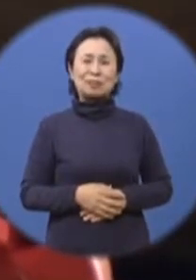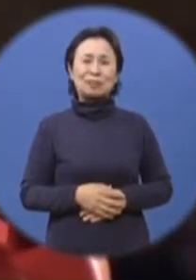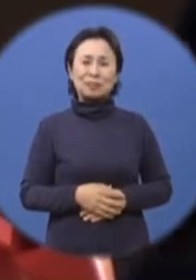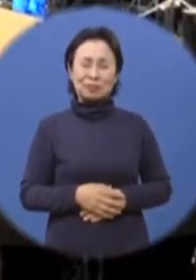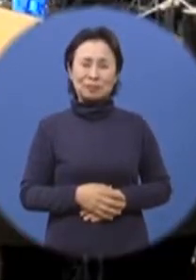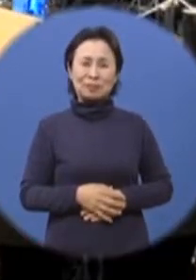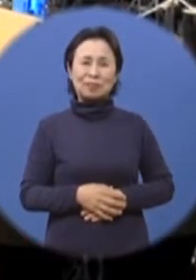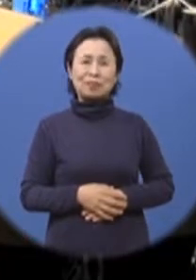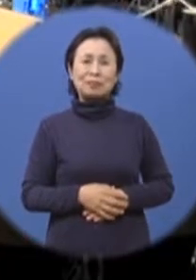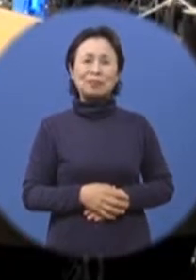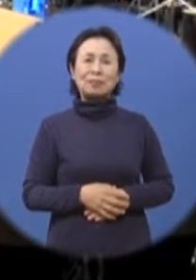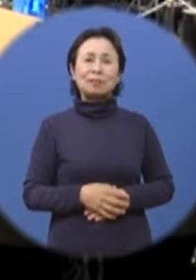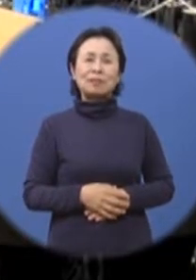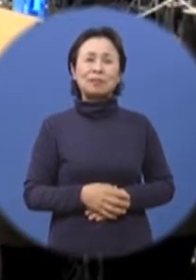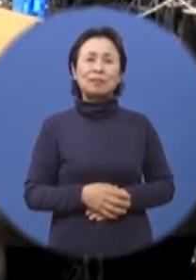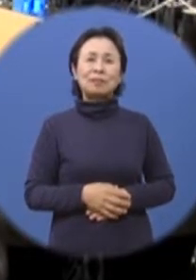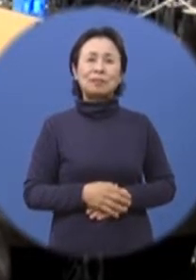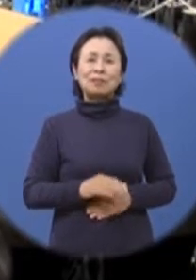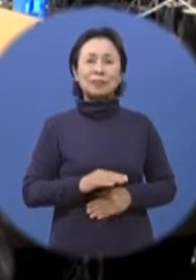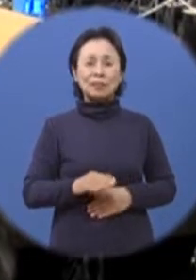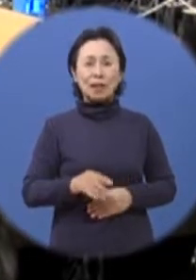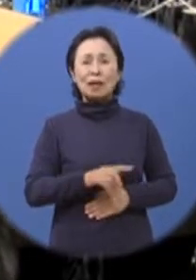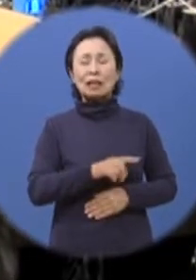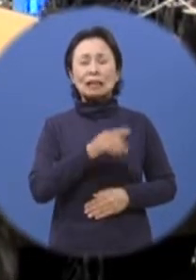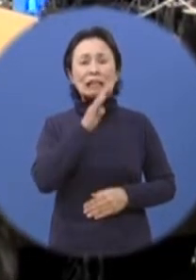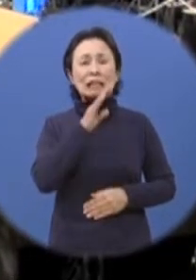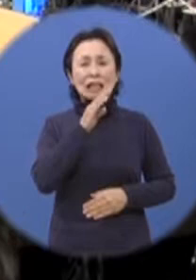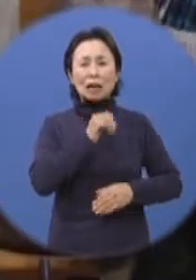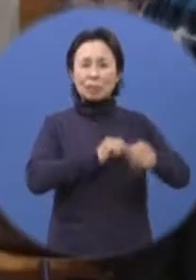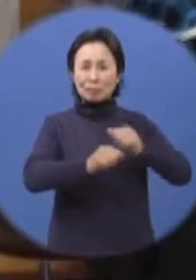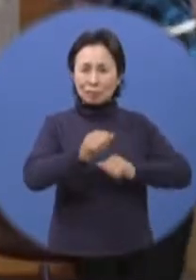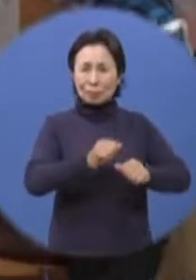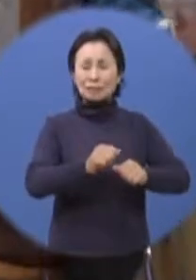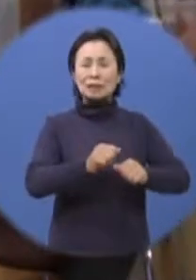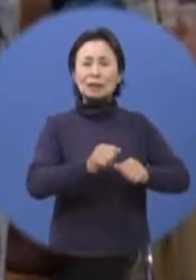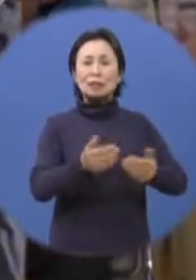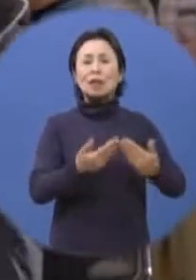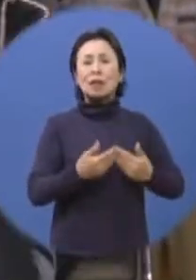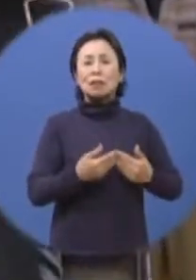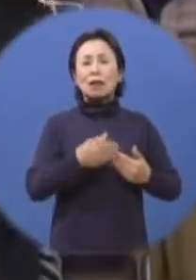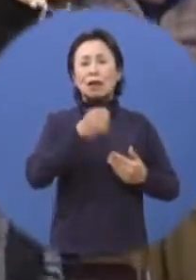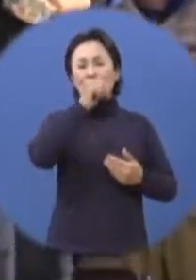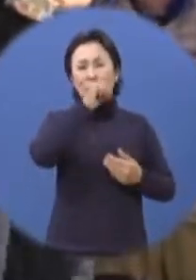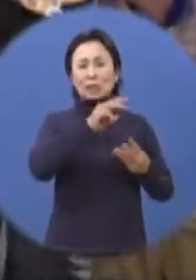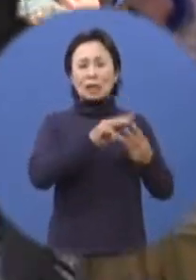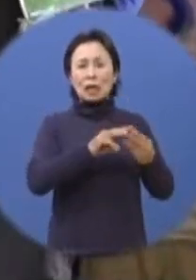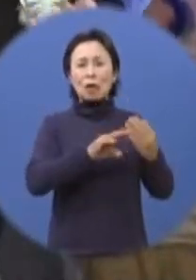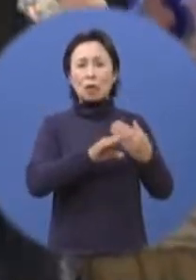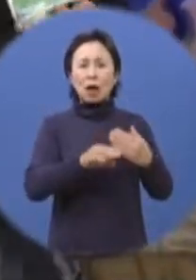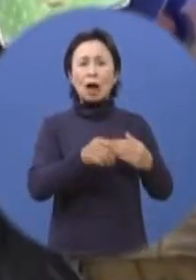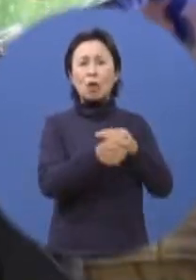いいよねほんとに行ってくださってまぁ皆さんはじめパコーンぬ